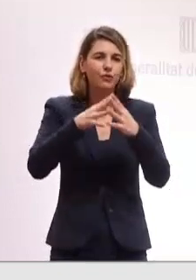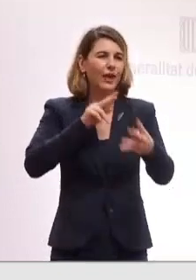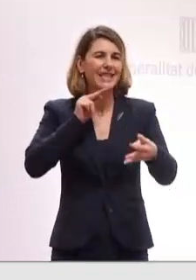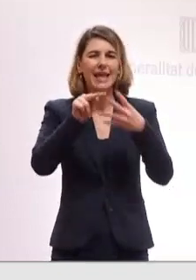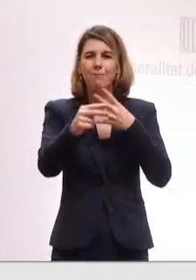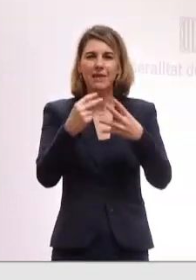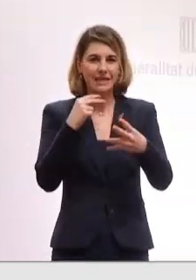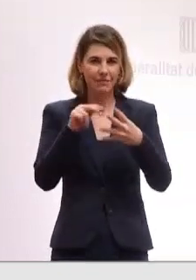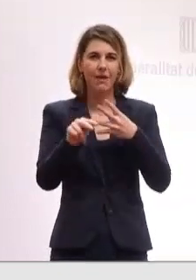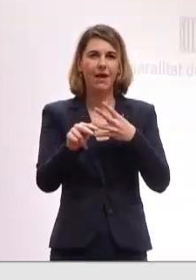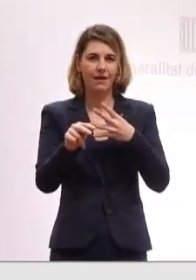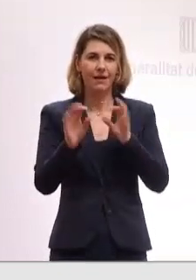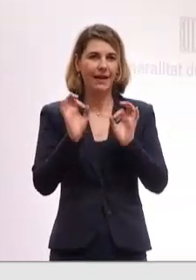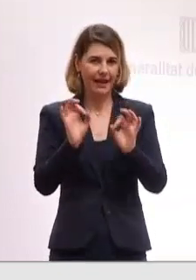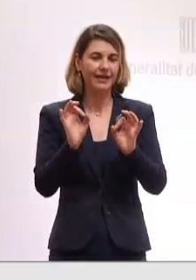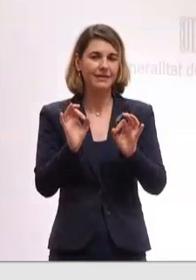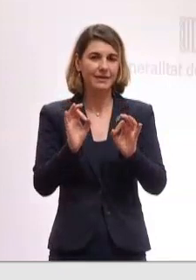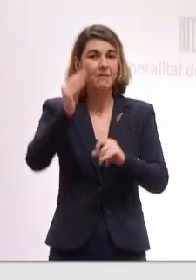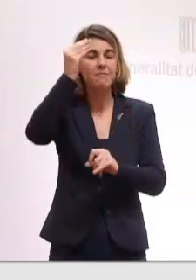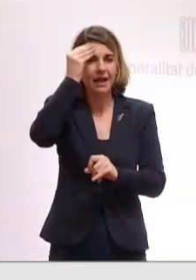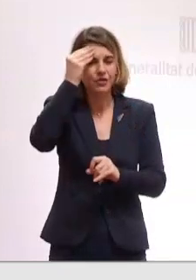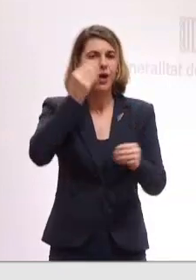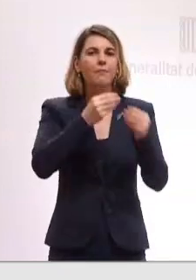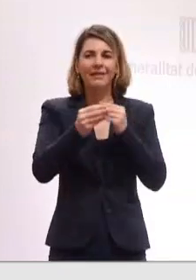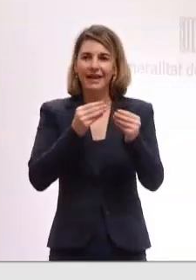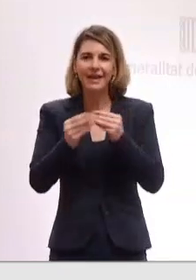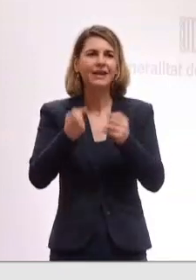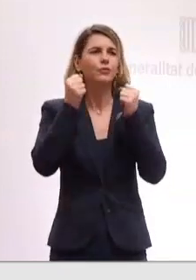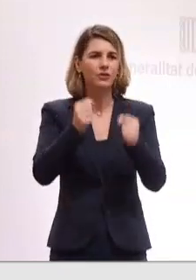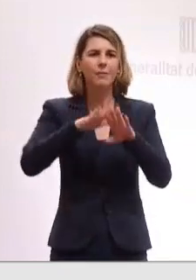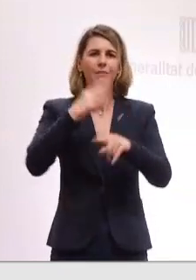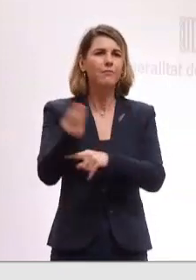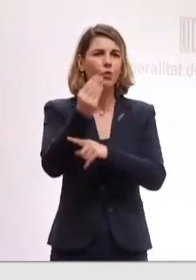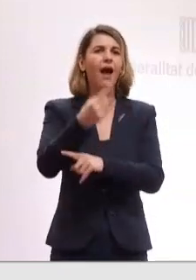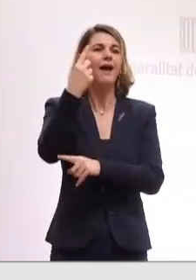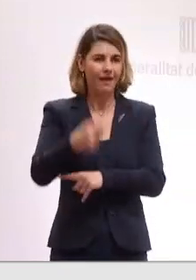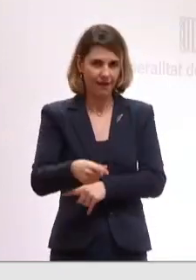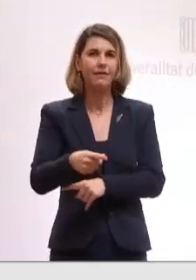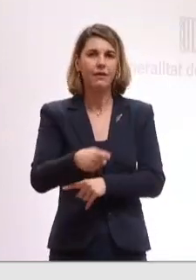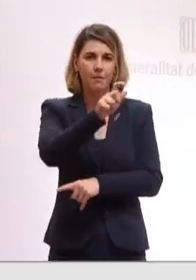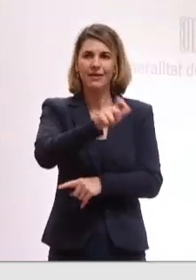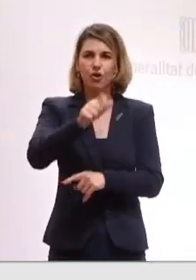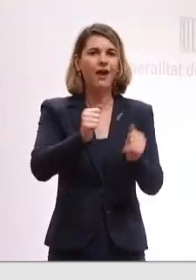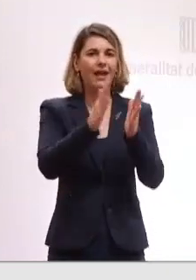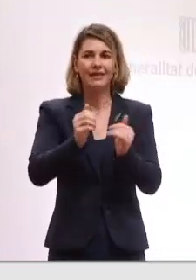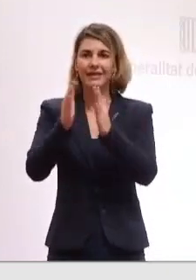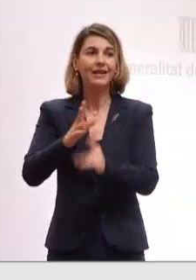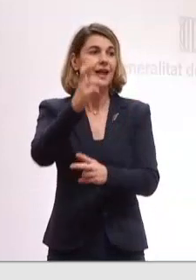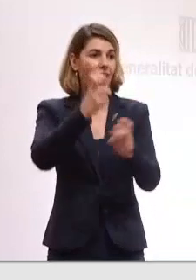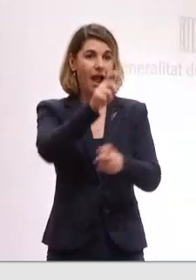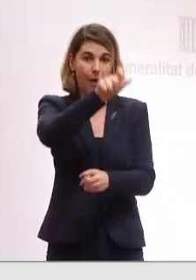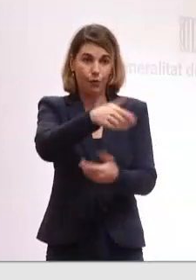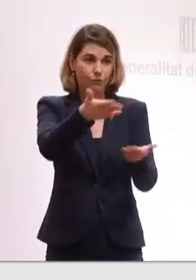invisible. Penso que hi ha el material i el potencial per millorar-la, i les persones i entitats que avui han